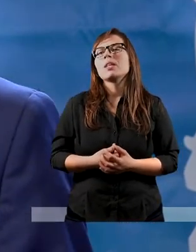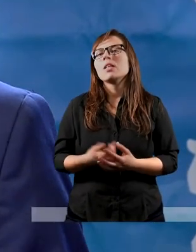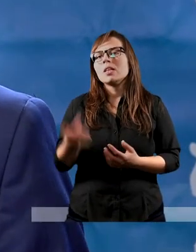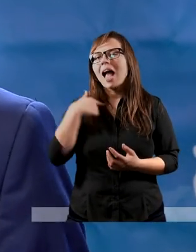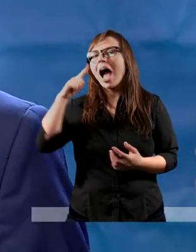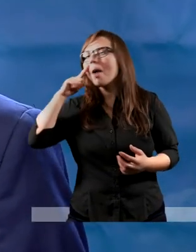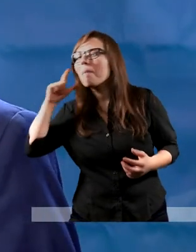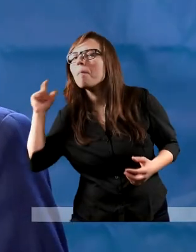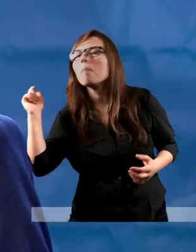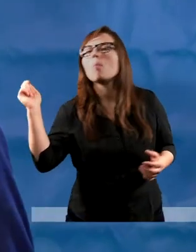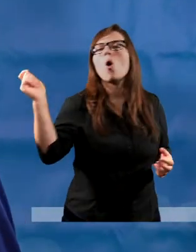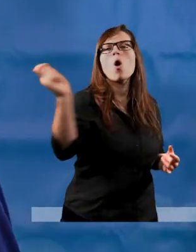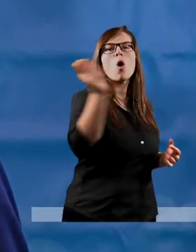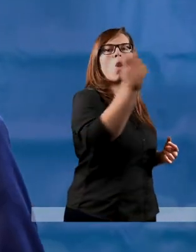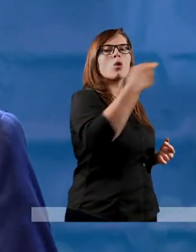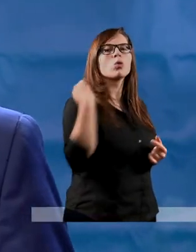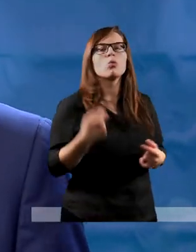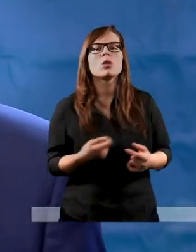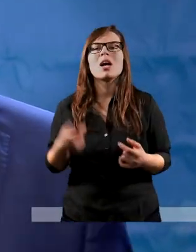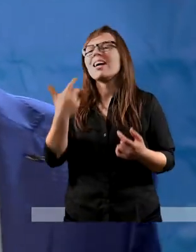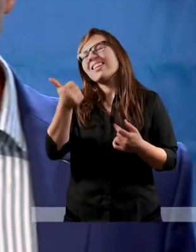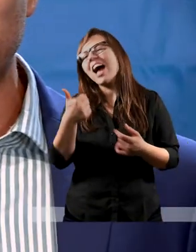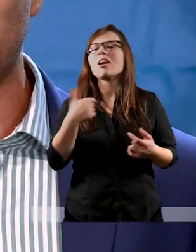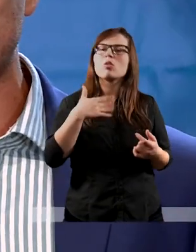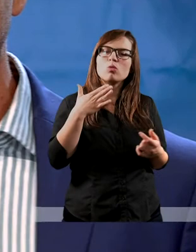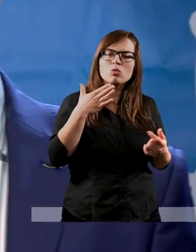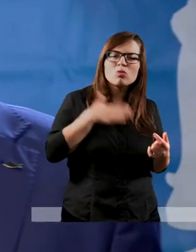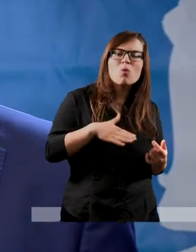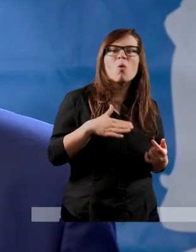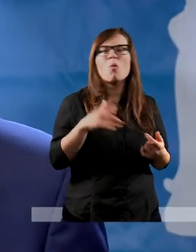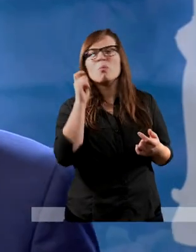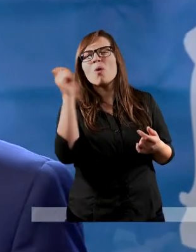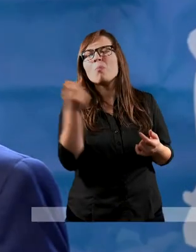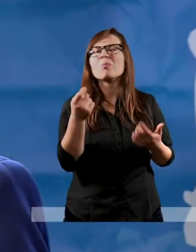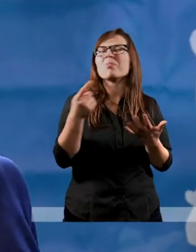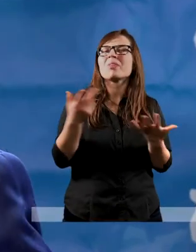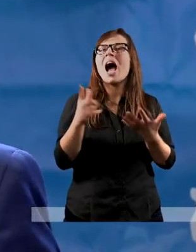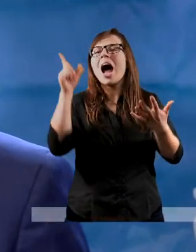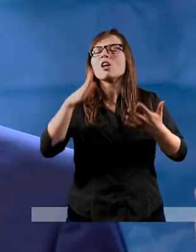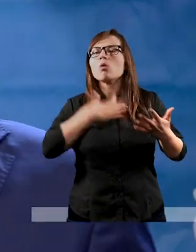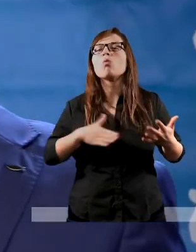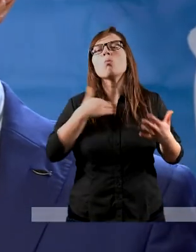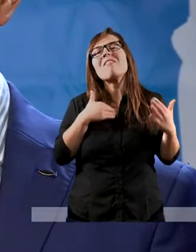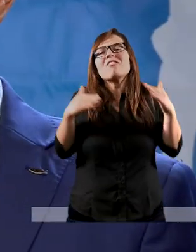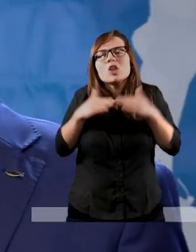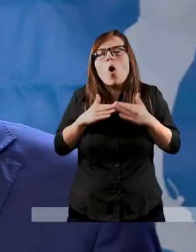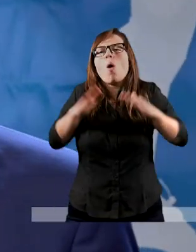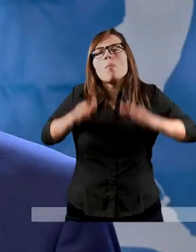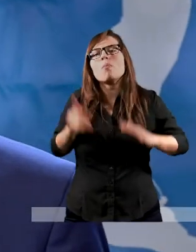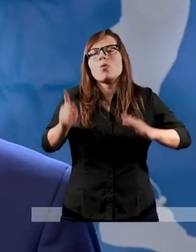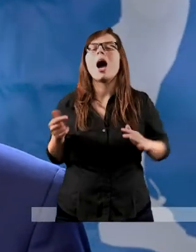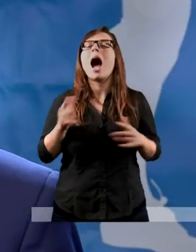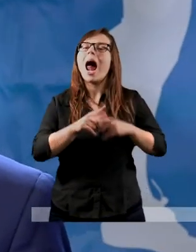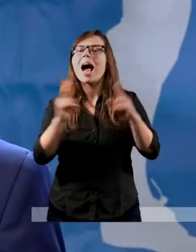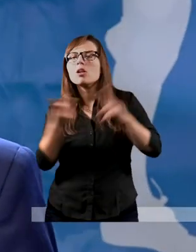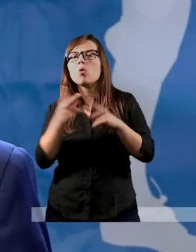Ja podróżując i chociaż z jednej strony nie lubię podróżować, bo bym tak trochę pomieszkał w domu, fajnie jest być w domu, to z